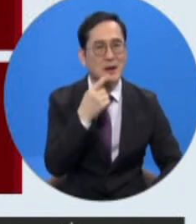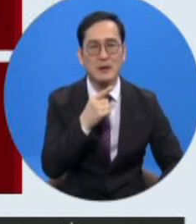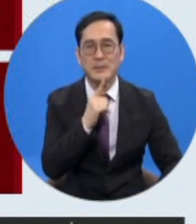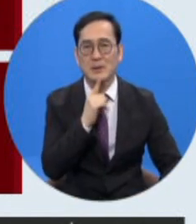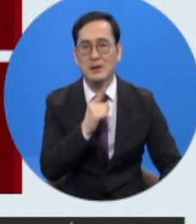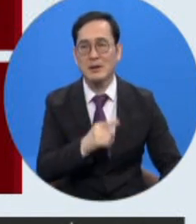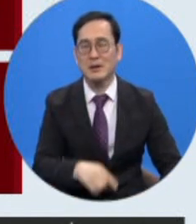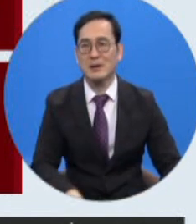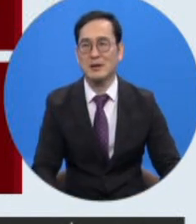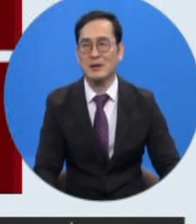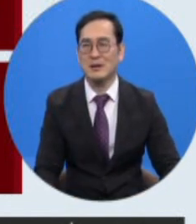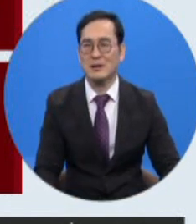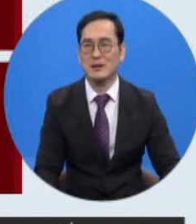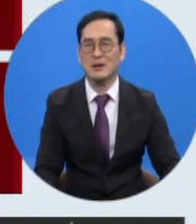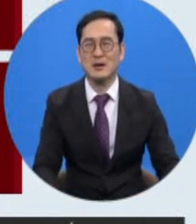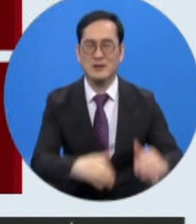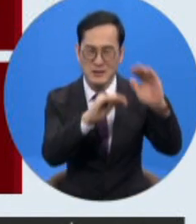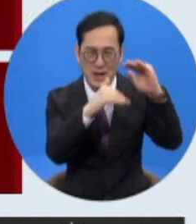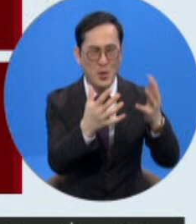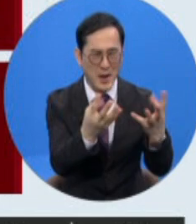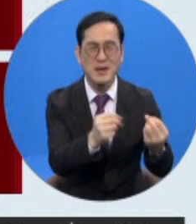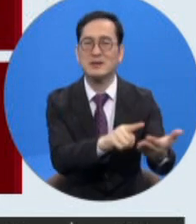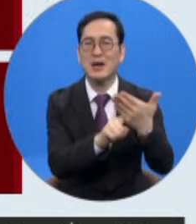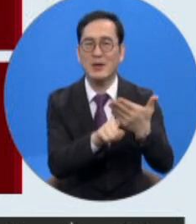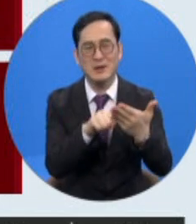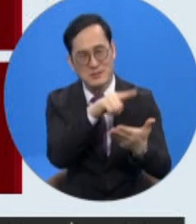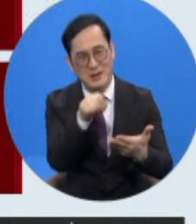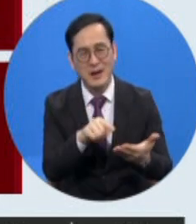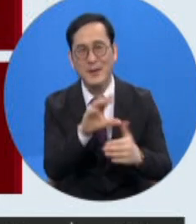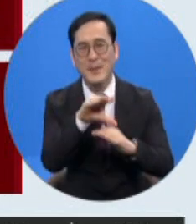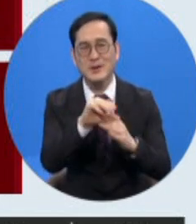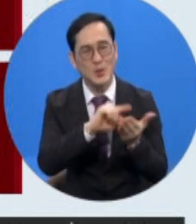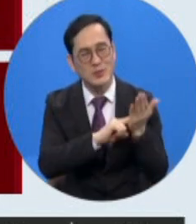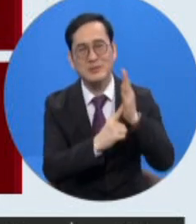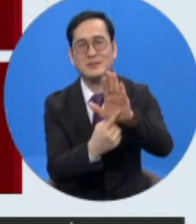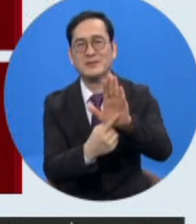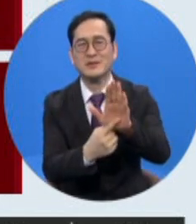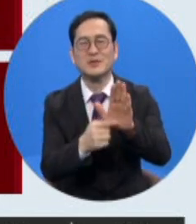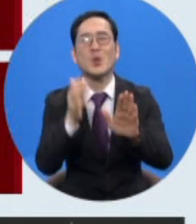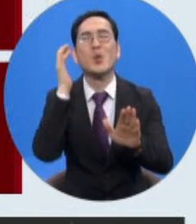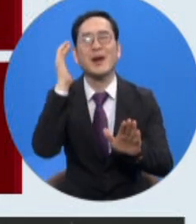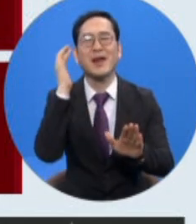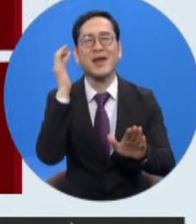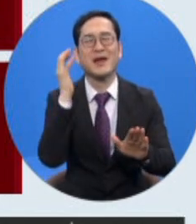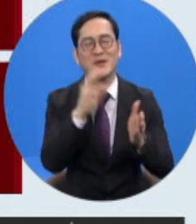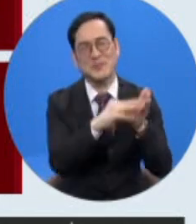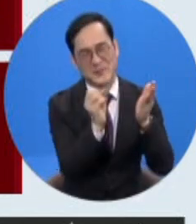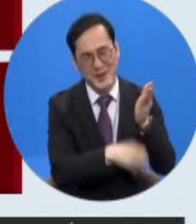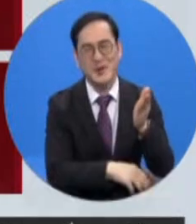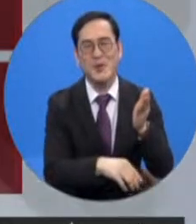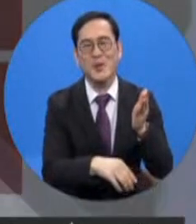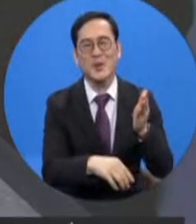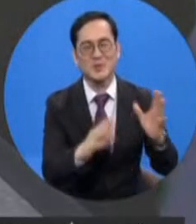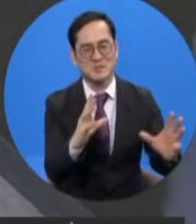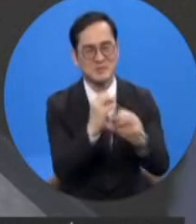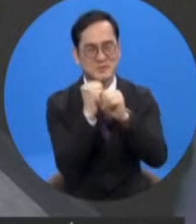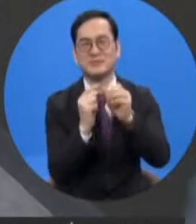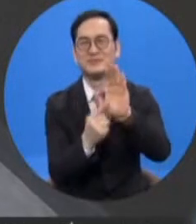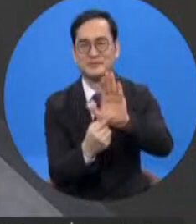글은 방송에 소개하기가 부적합한 측면도 있고 해서 이 정도만 저희가 추려봤습니다.